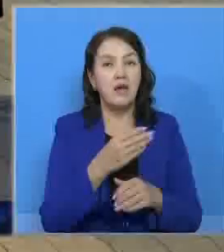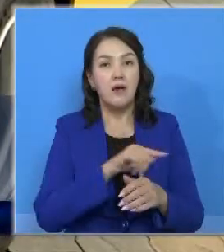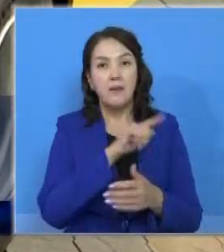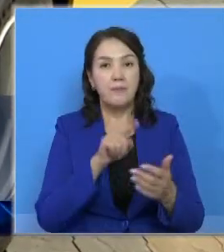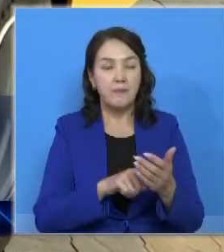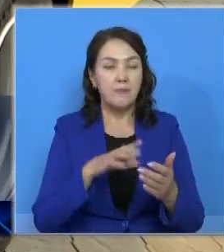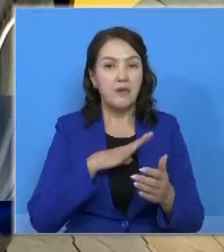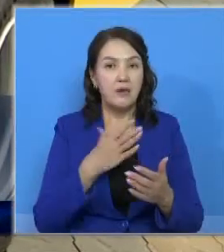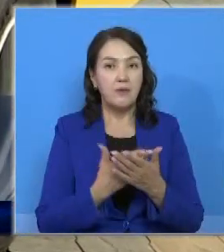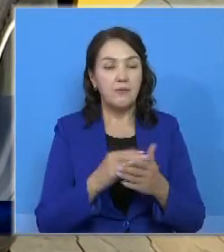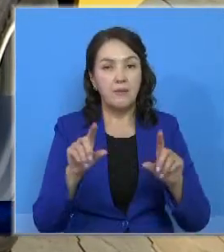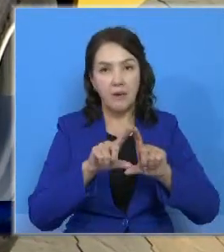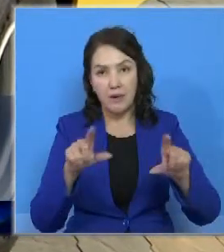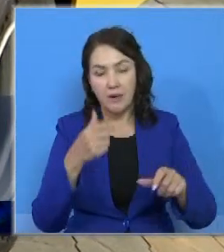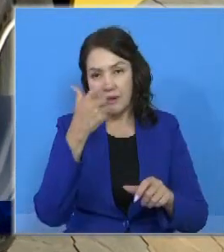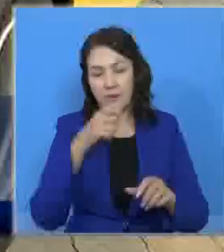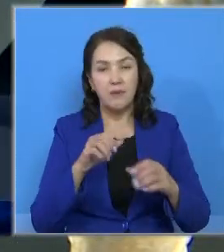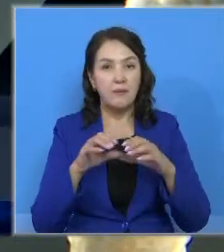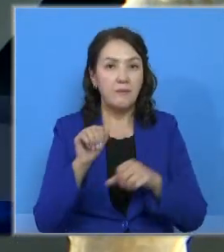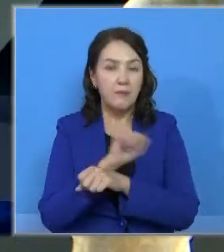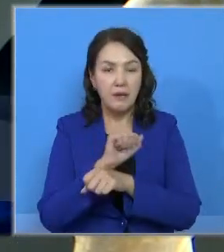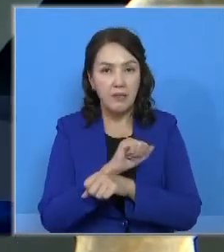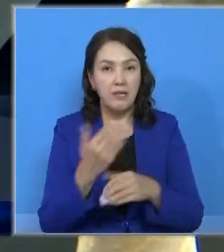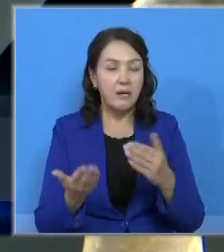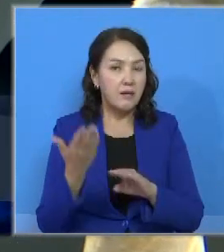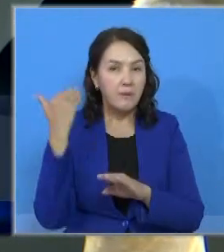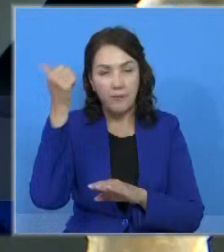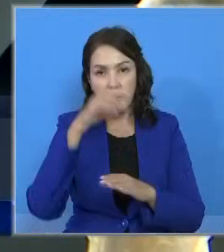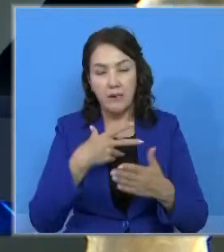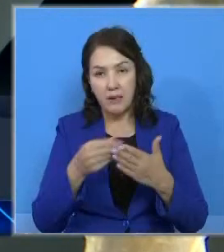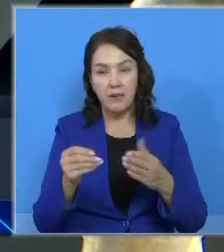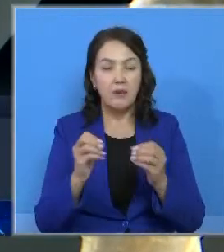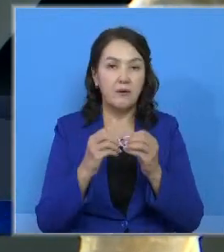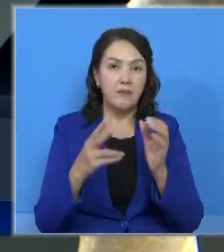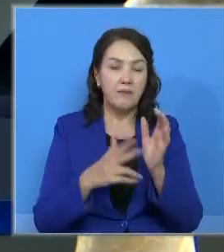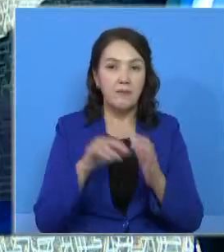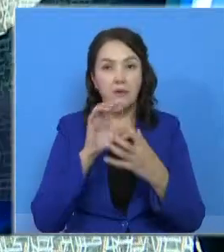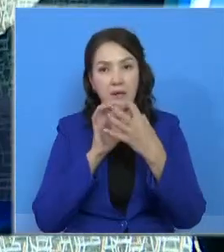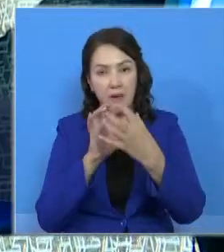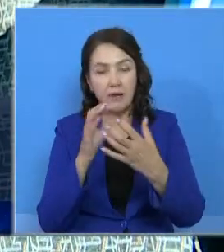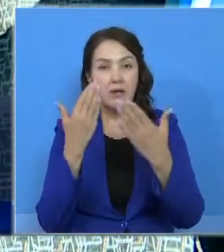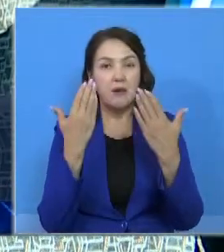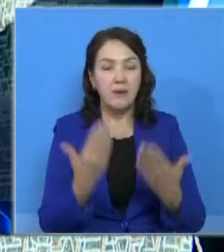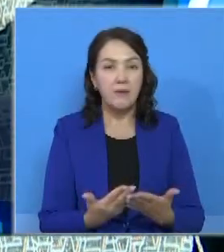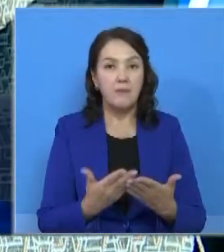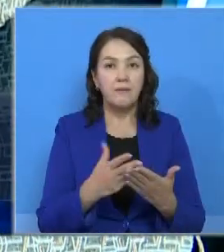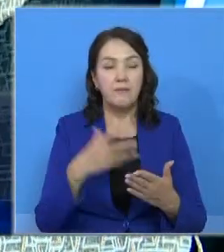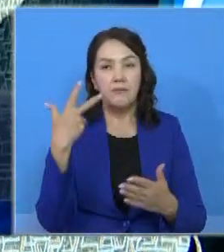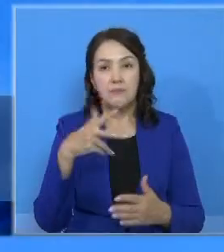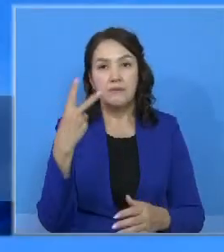вопросов является обеспечение школ собственным транспортом. Так, если в прошлом году было закуплено 18 школьных автобусов, то в текущем году